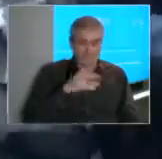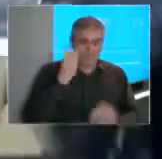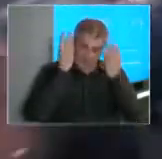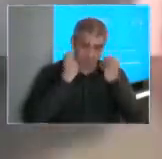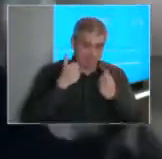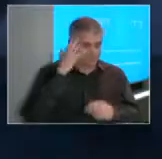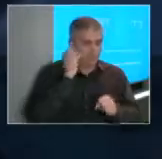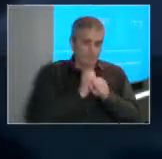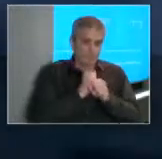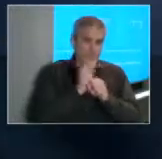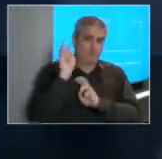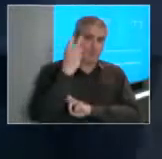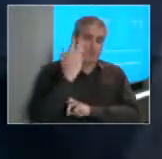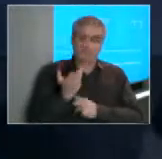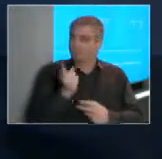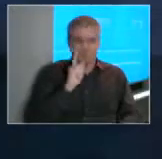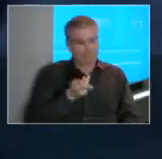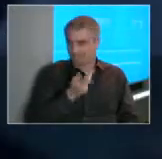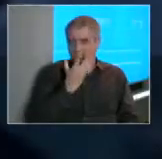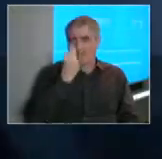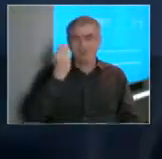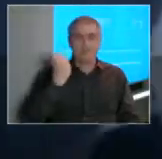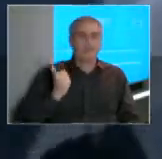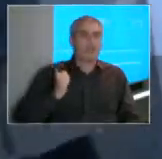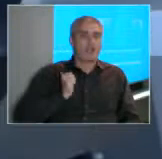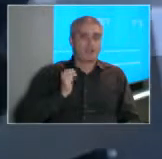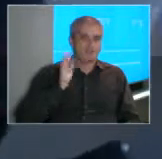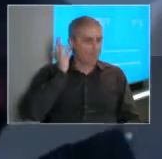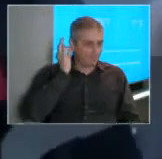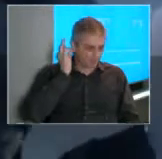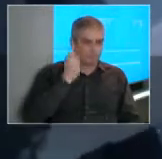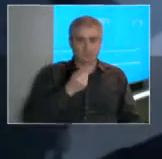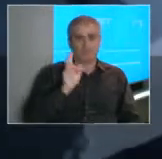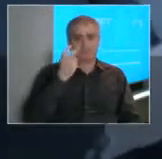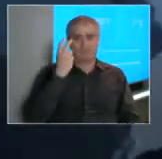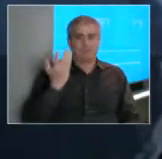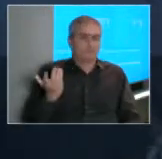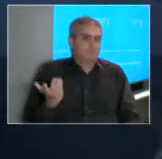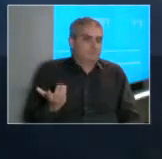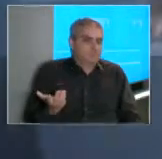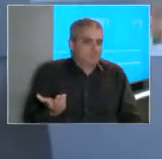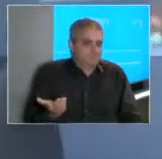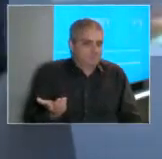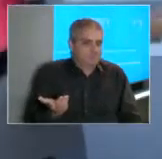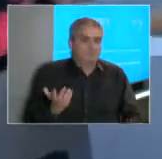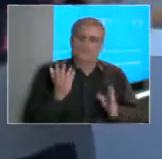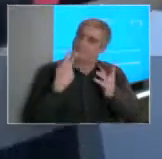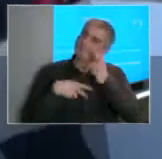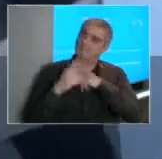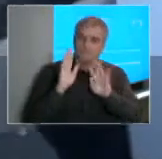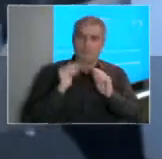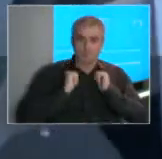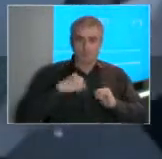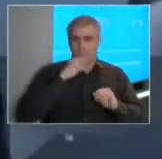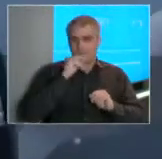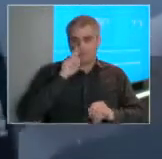החרדים שמתעקשים לגייס פה, הוא לא צריך גם הרבה מכוח האדם הנשי שמגייסים. אבל נחזור, נוח